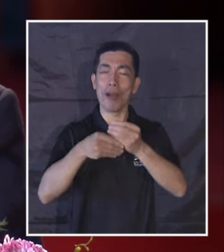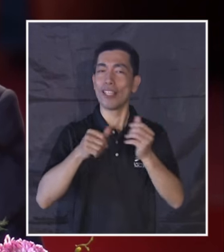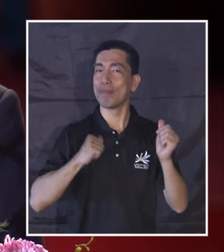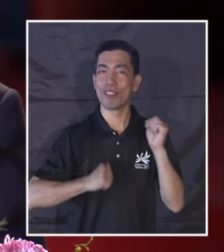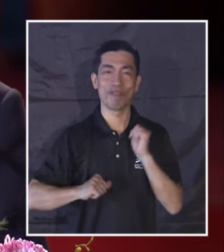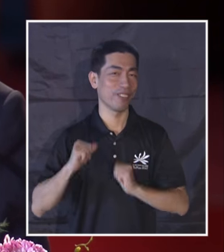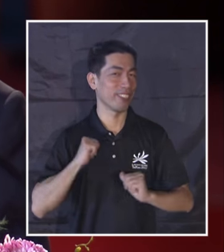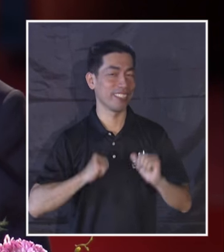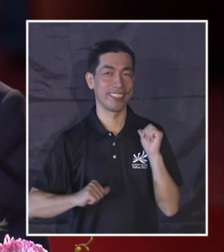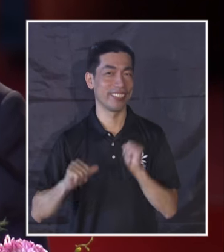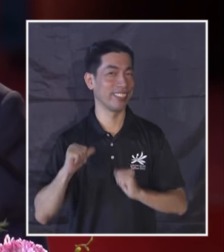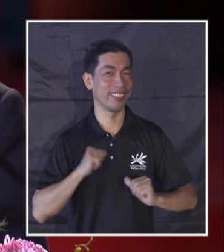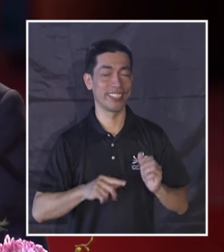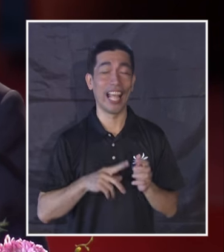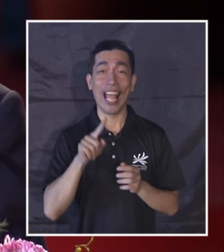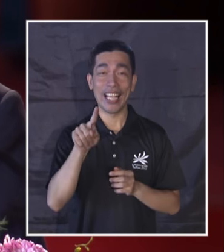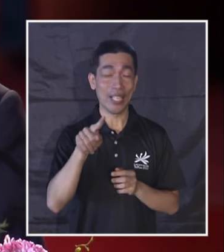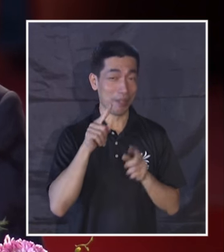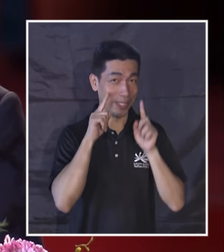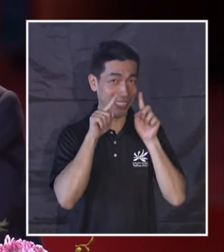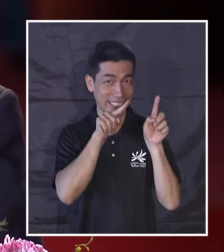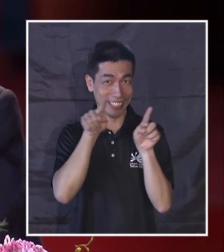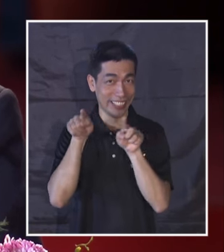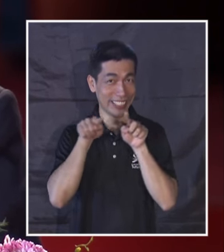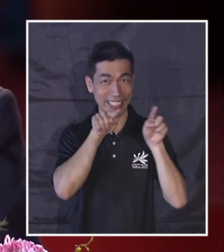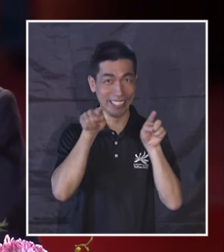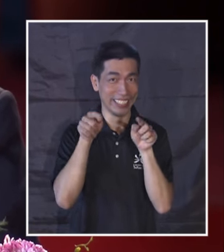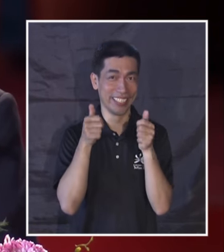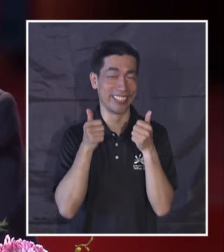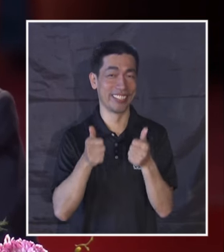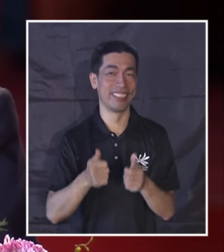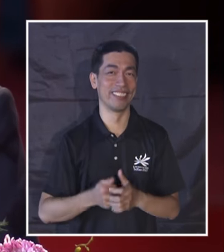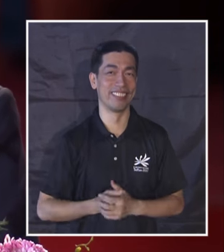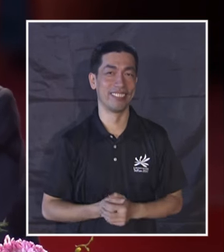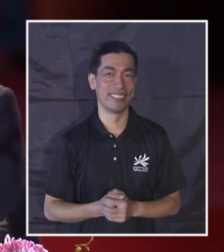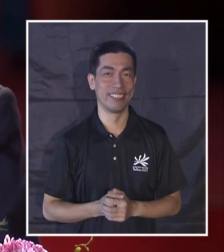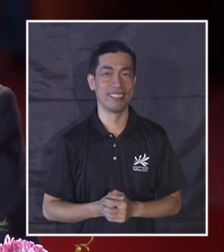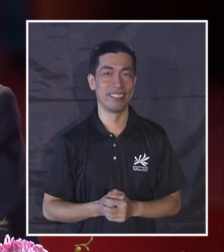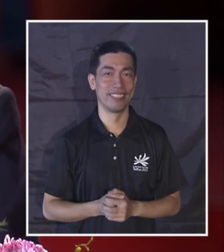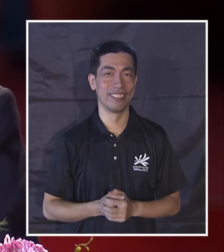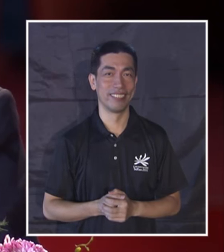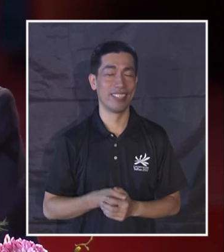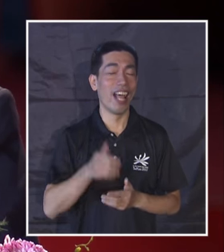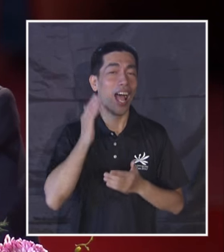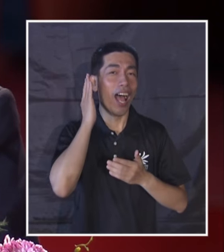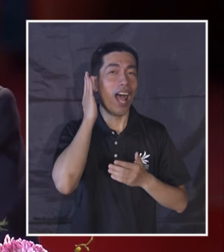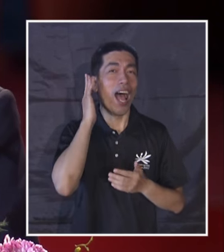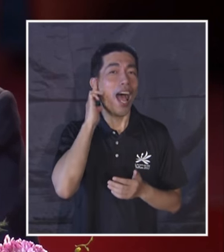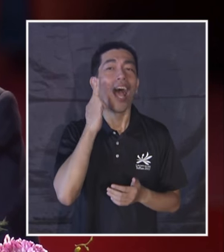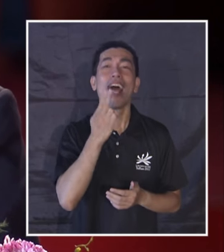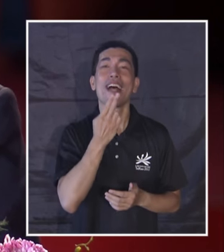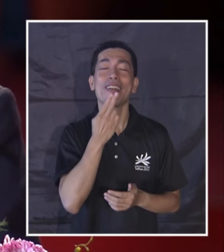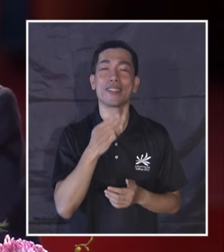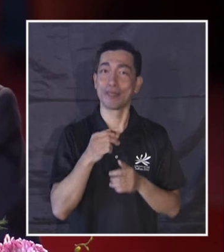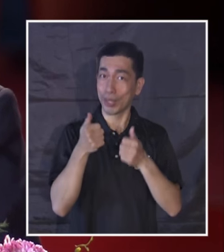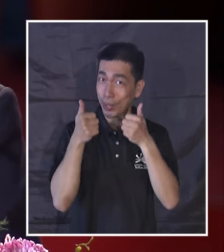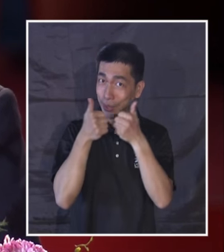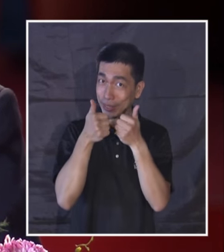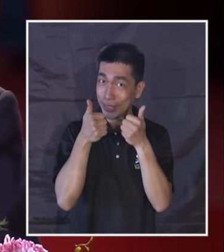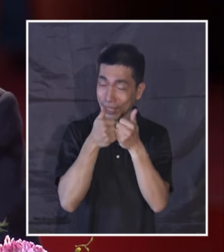团队带来具有残障运动的特色。那么这些表